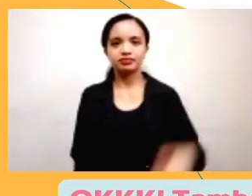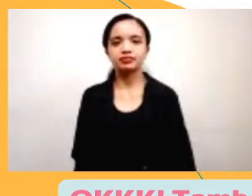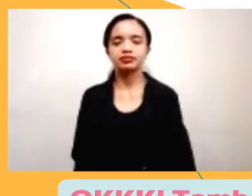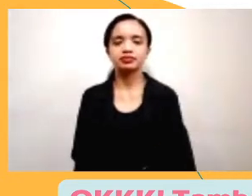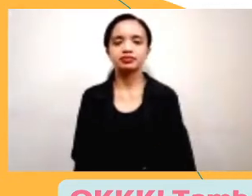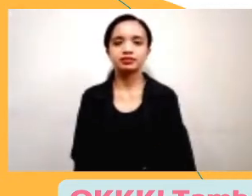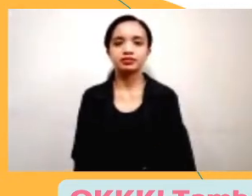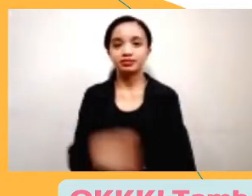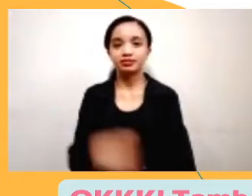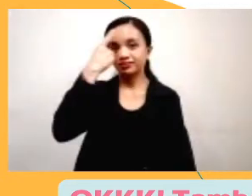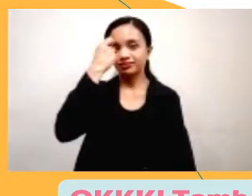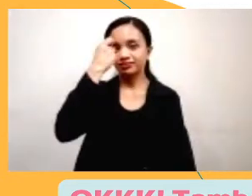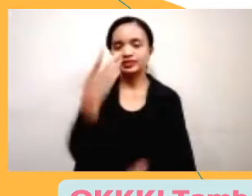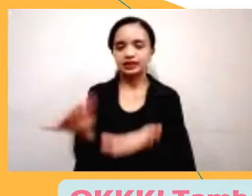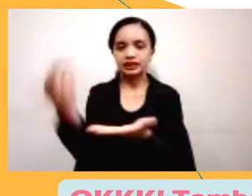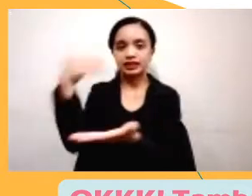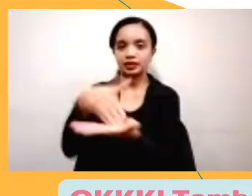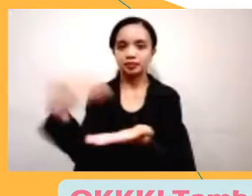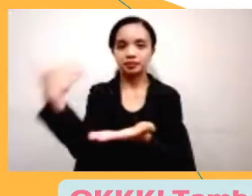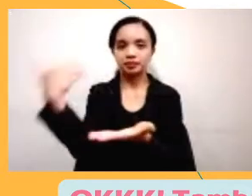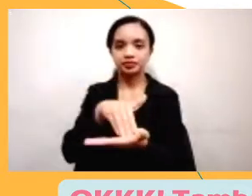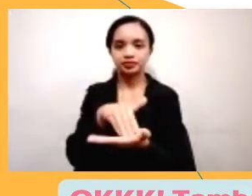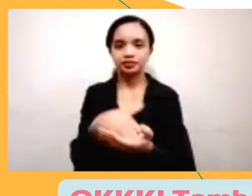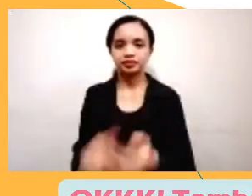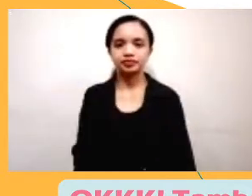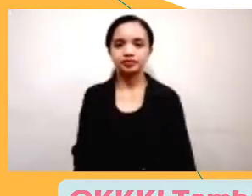Yes? Isa pa. Layo ako na onte.